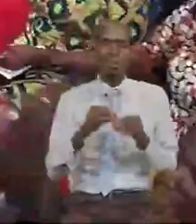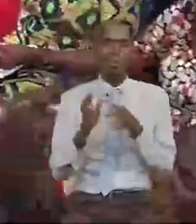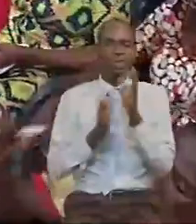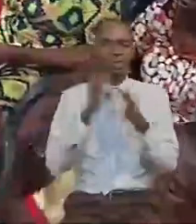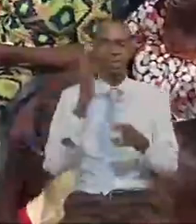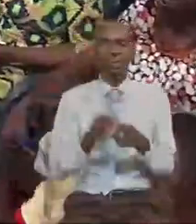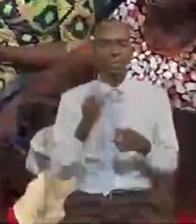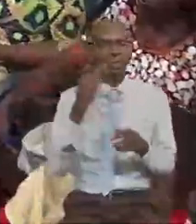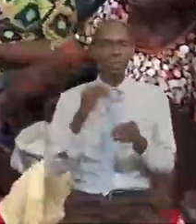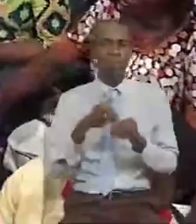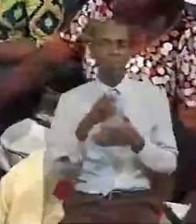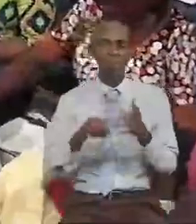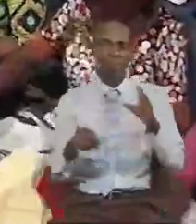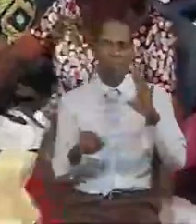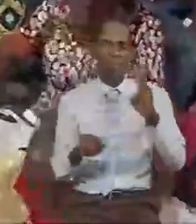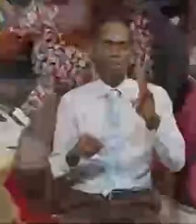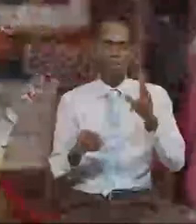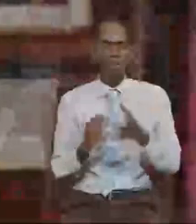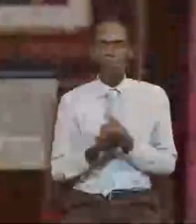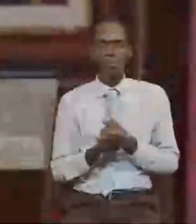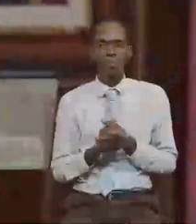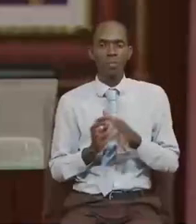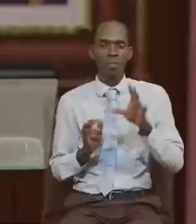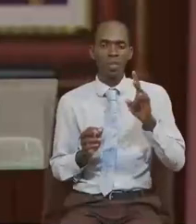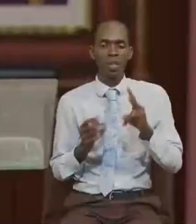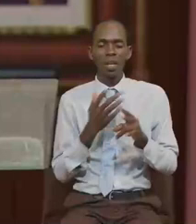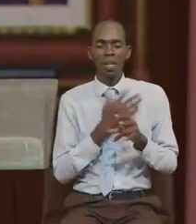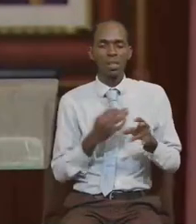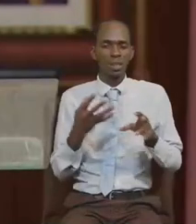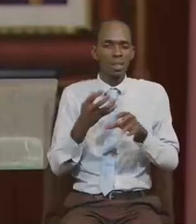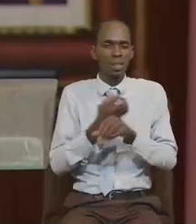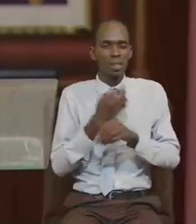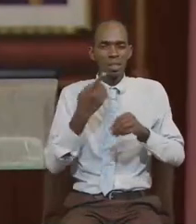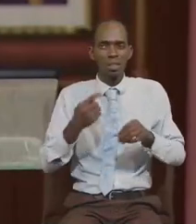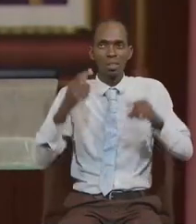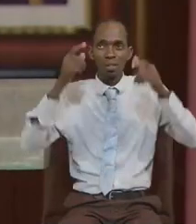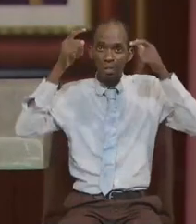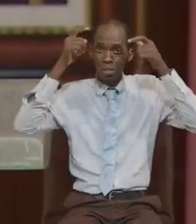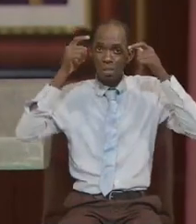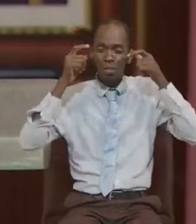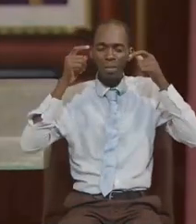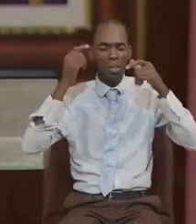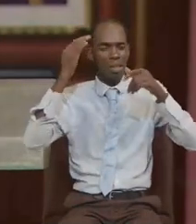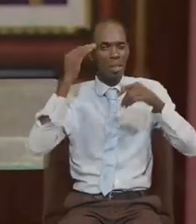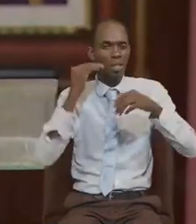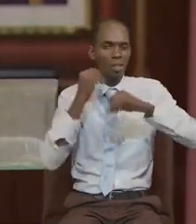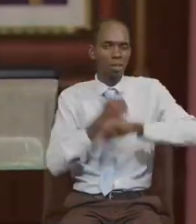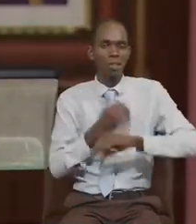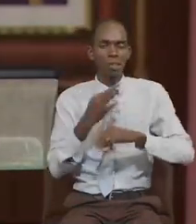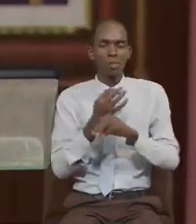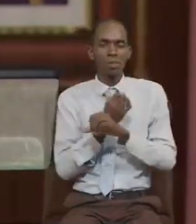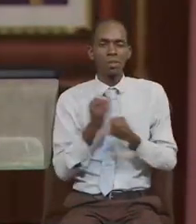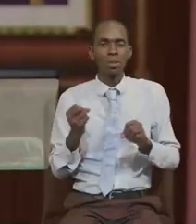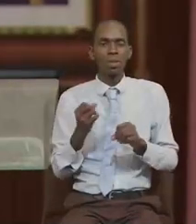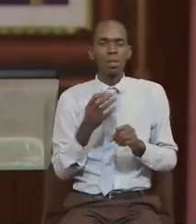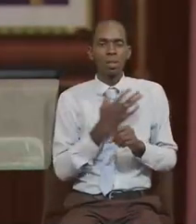Verset 17. Prenez aussi le casque du salut et l'épée de l'esprit qui est la parole